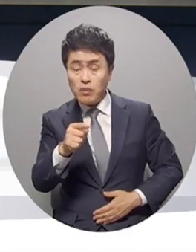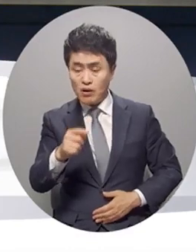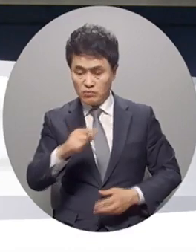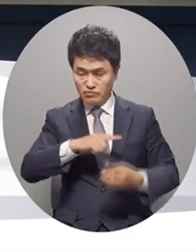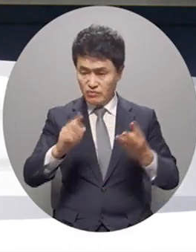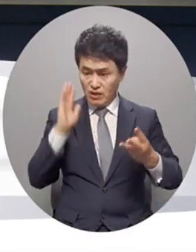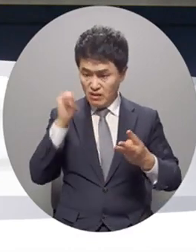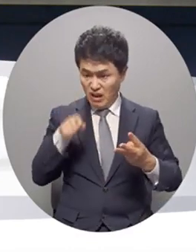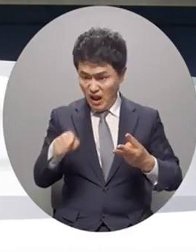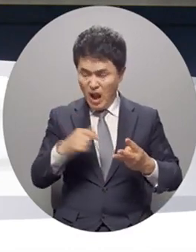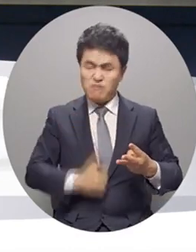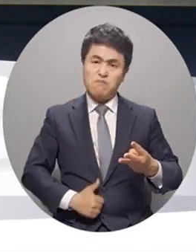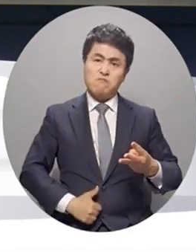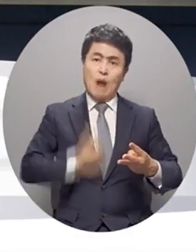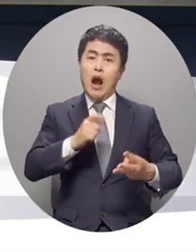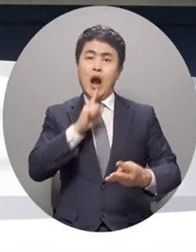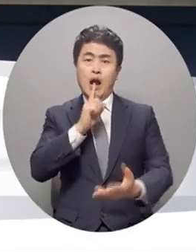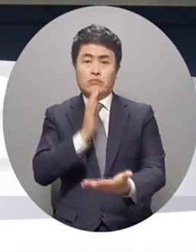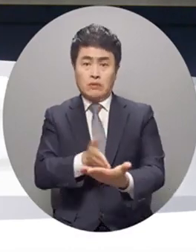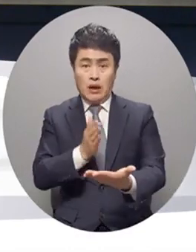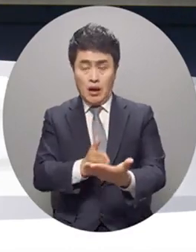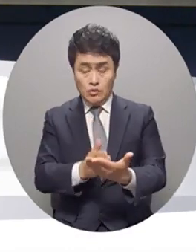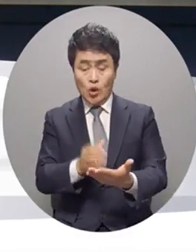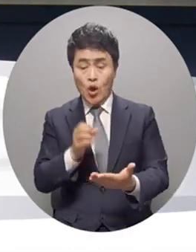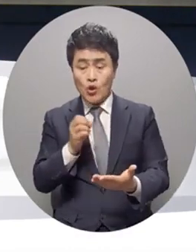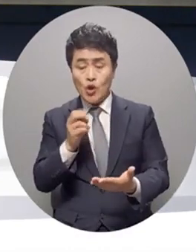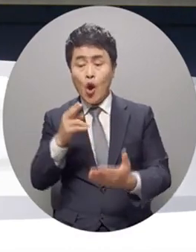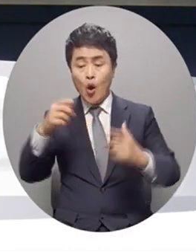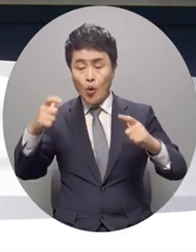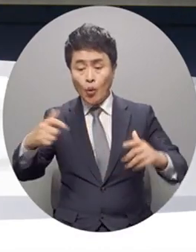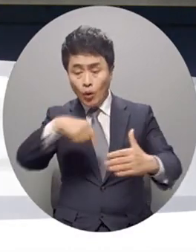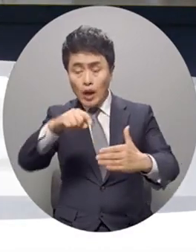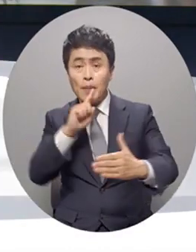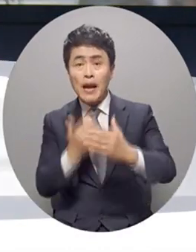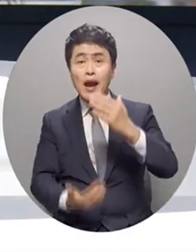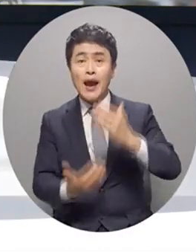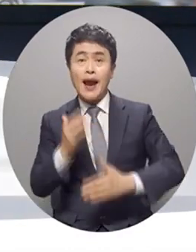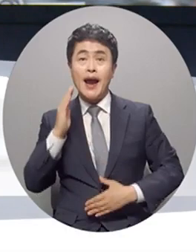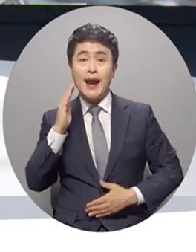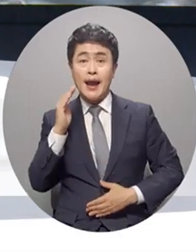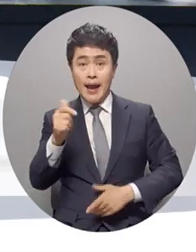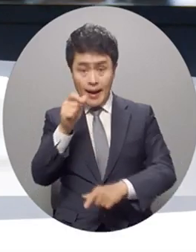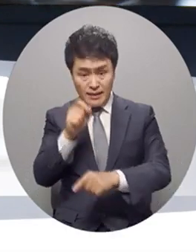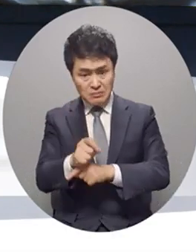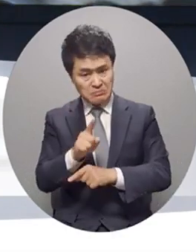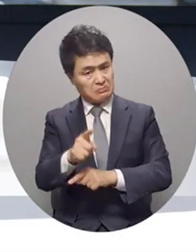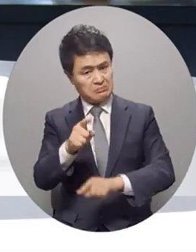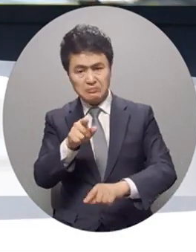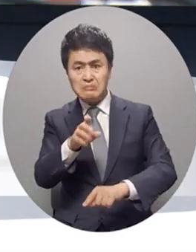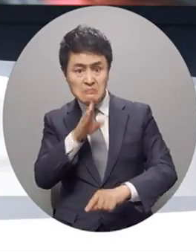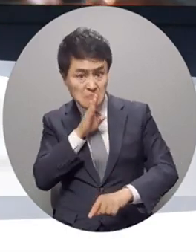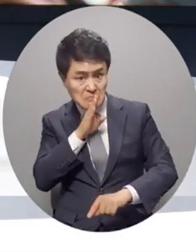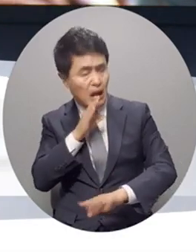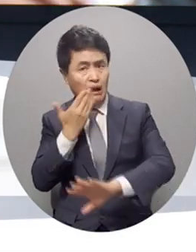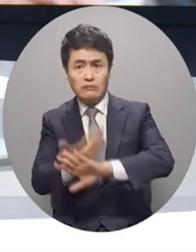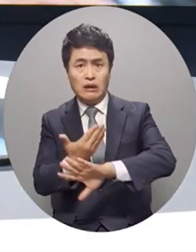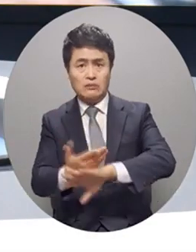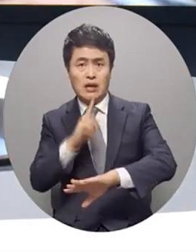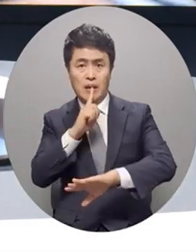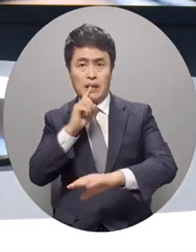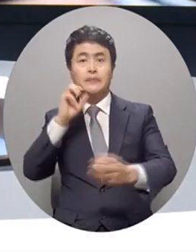대통령이 로했다 주장이 여권 안에서 나왔습니다 대통령실은 사실과 다르다고 반박했습니다